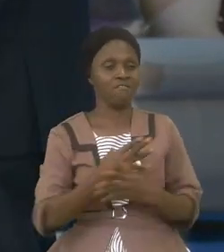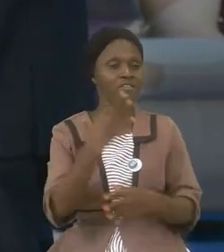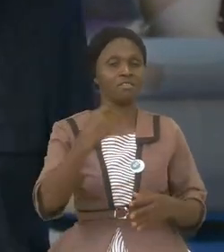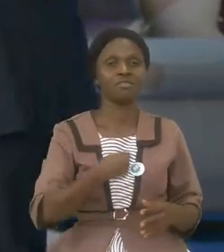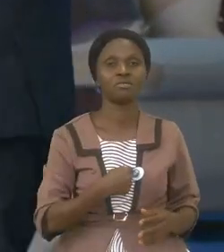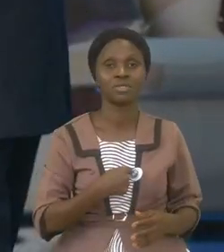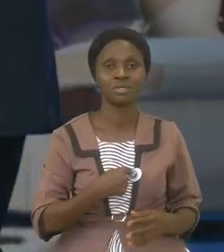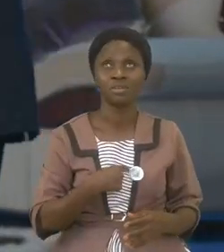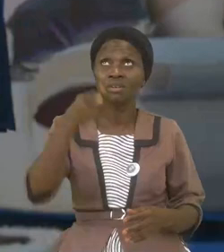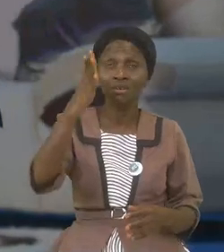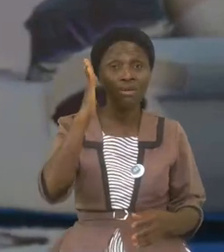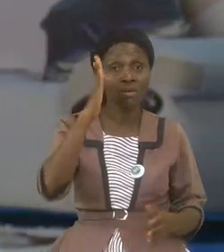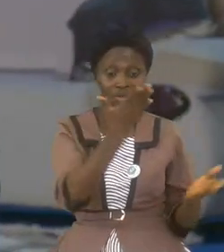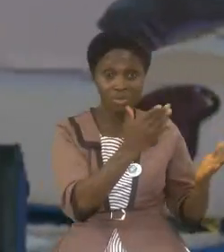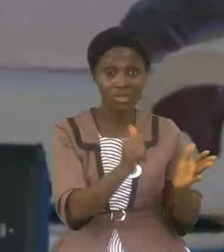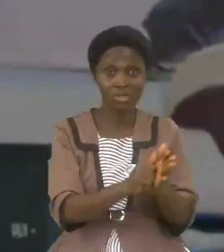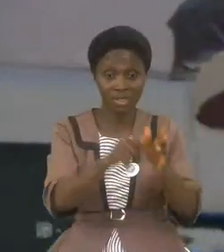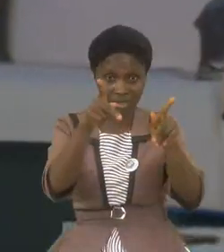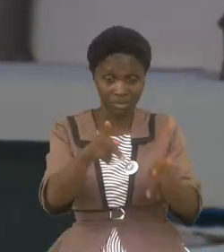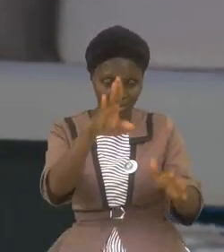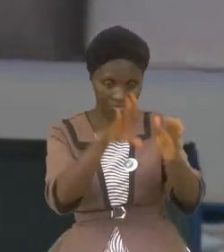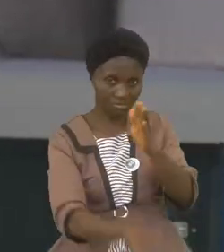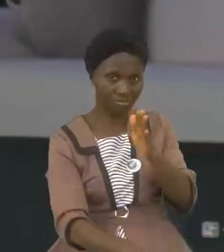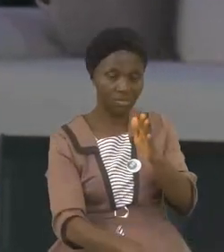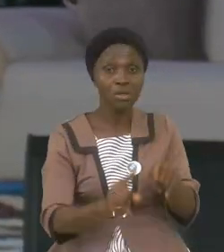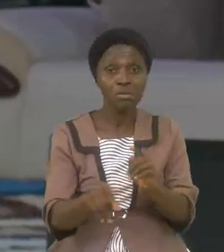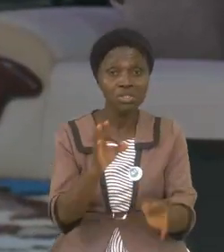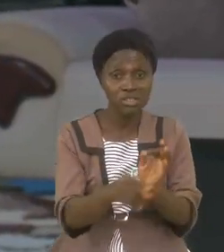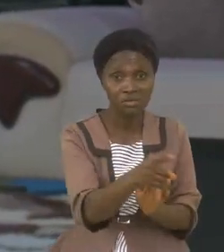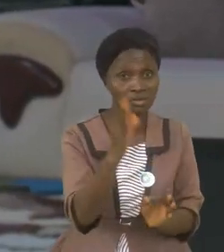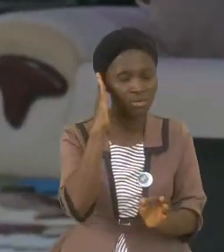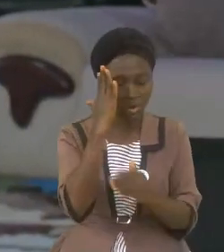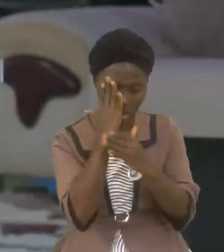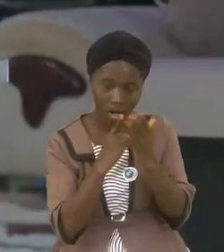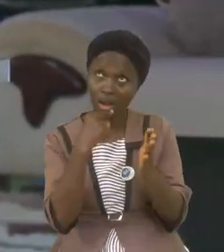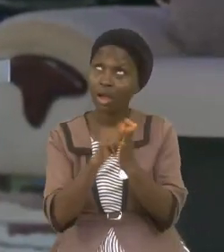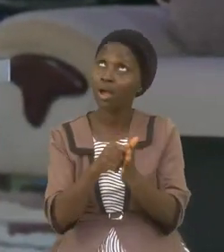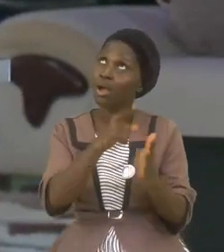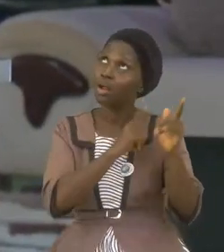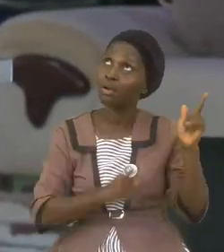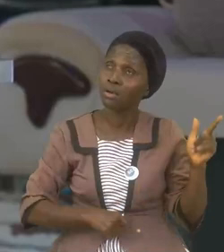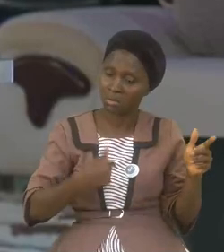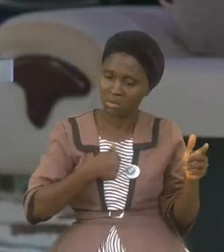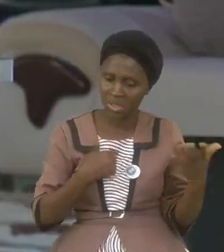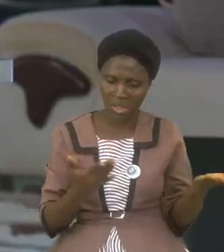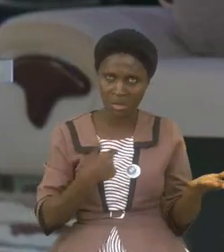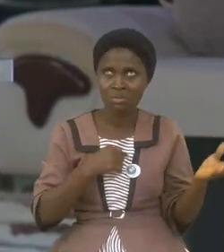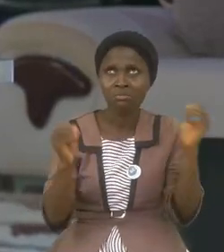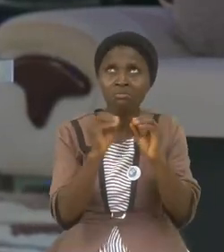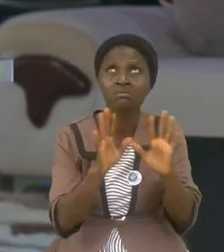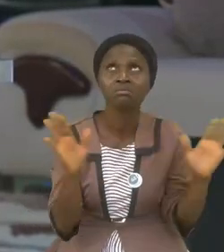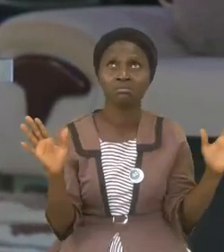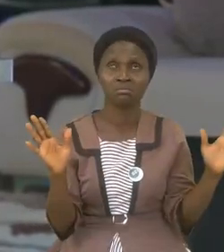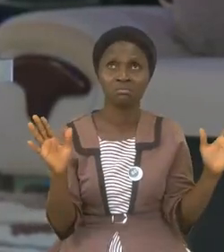mes paroles, et tout le monde aura peur de moi. Dieu va rabaisser telle personne. Mais si tu te rabaisses, tu dis,